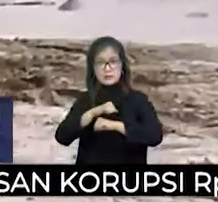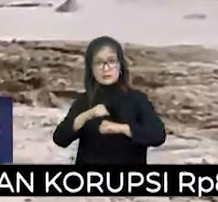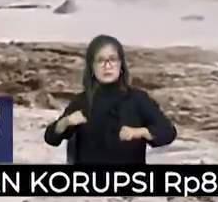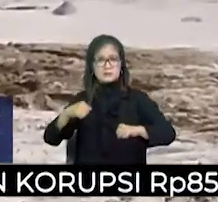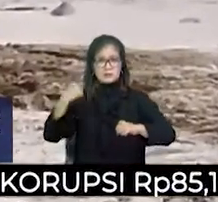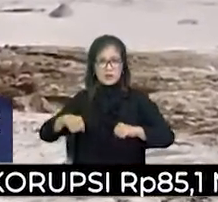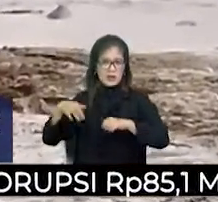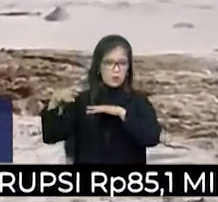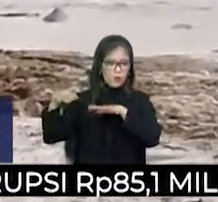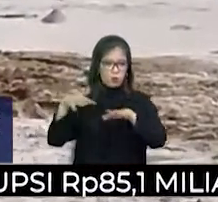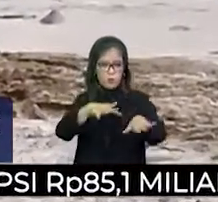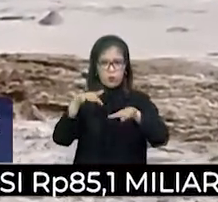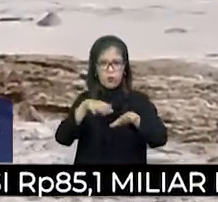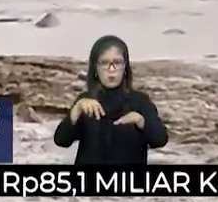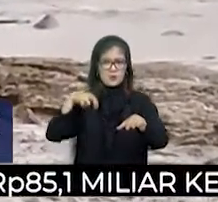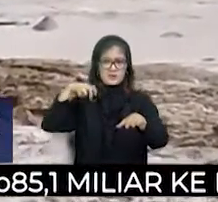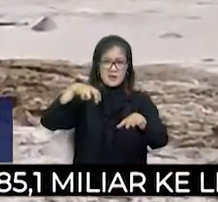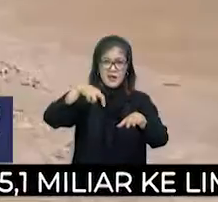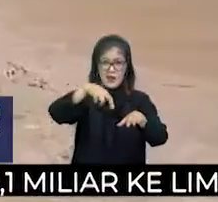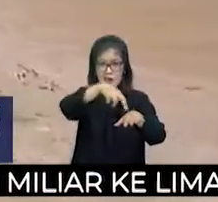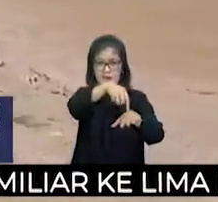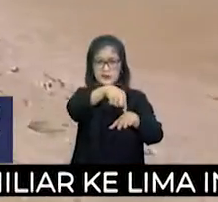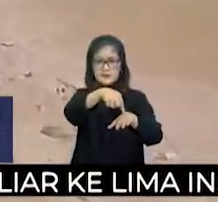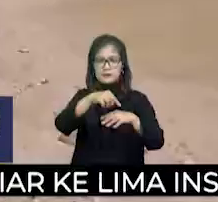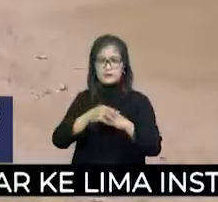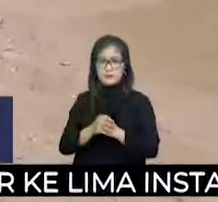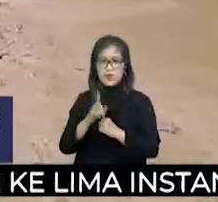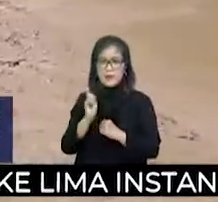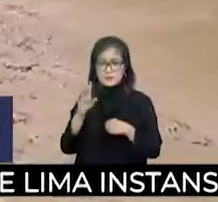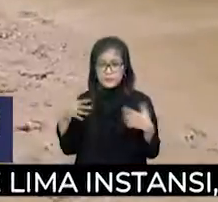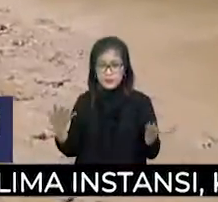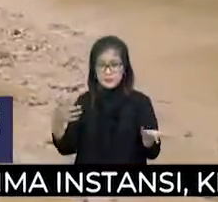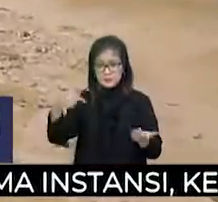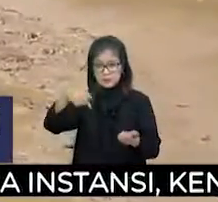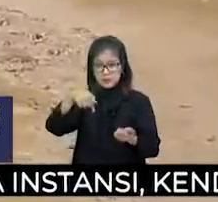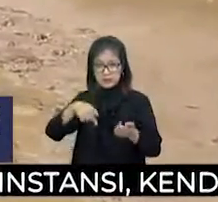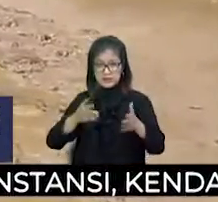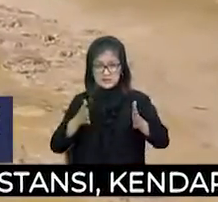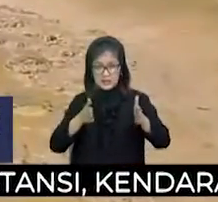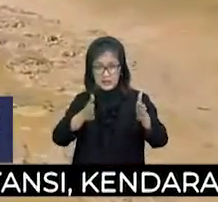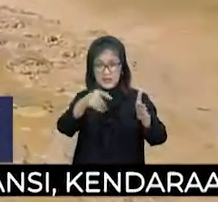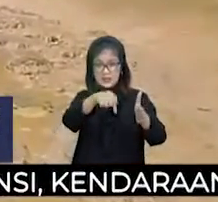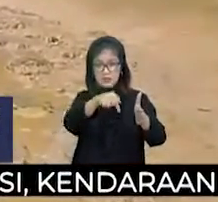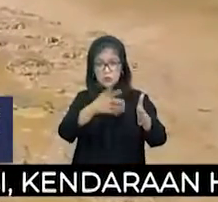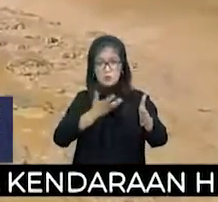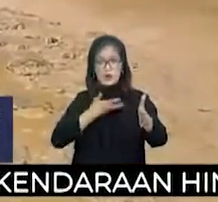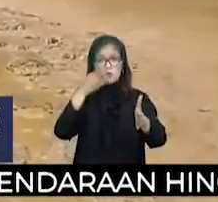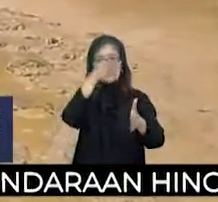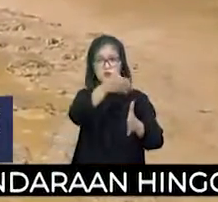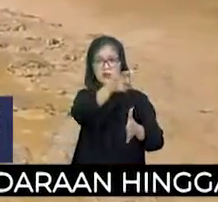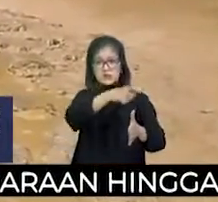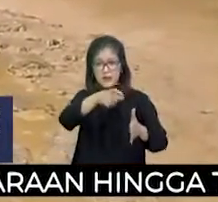Ini terpaksa mereka lakukan untuk bisa beraktivitas setelah jalur penghubung Desa Karangrejo ke Kota Kecamatan Arjosari